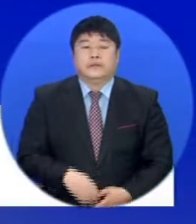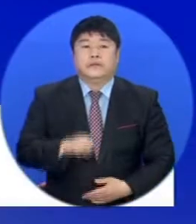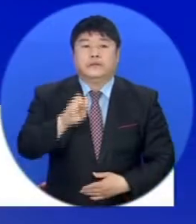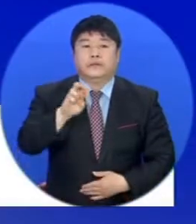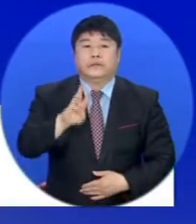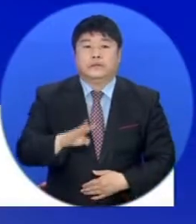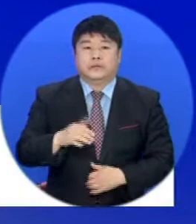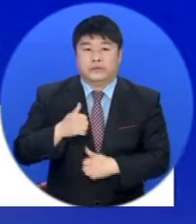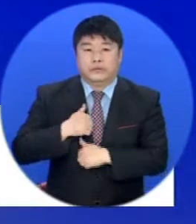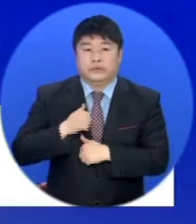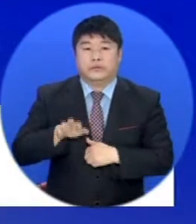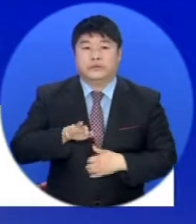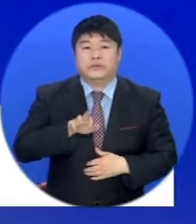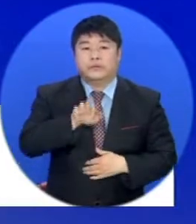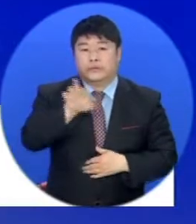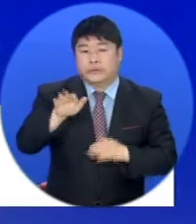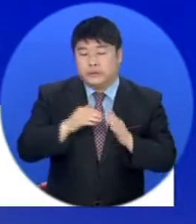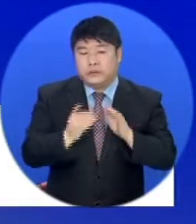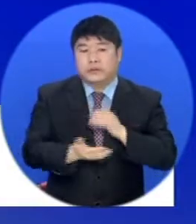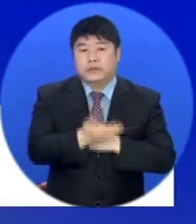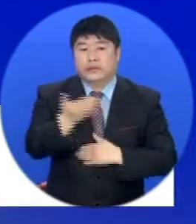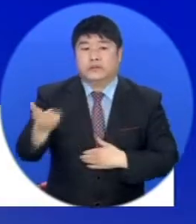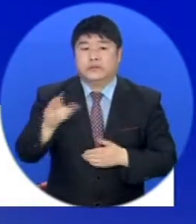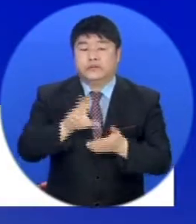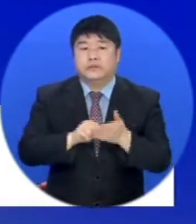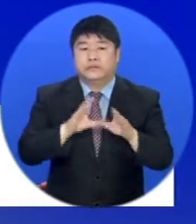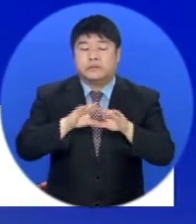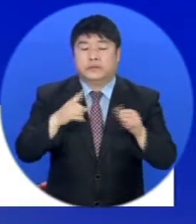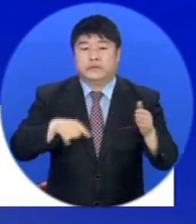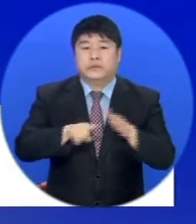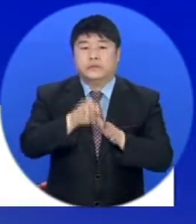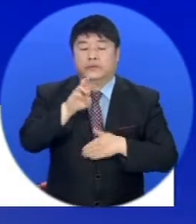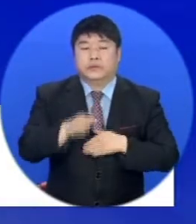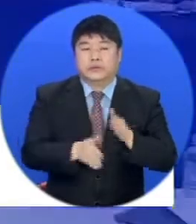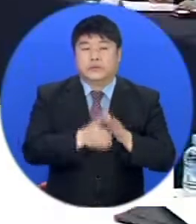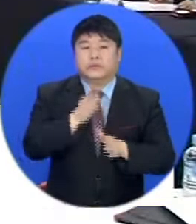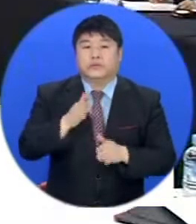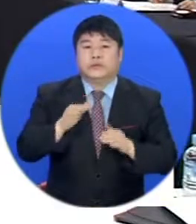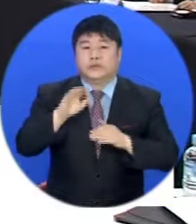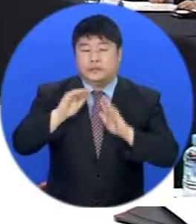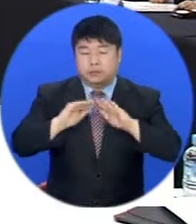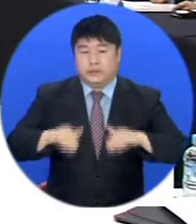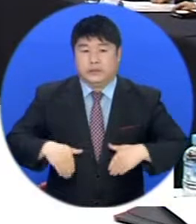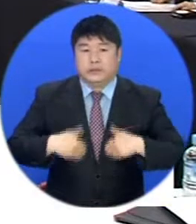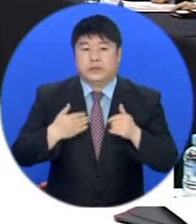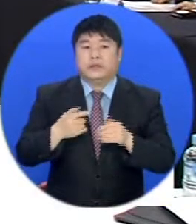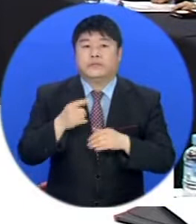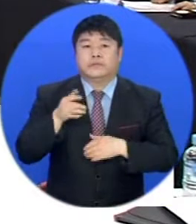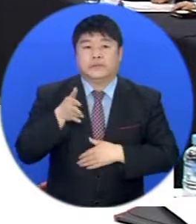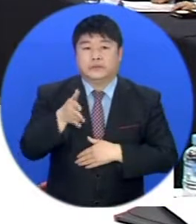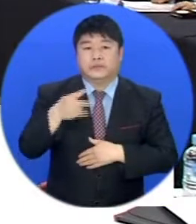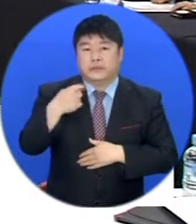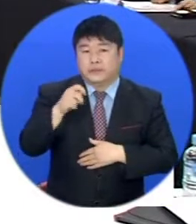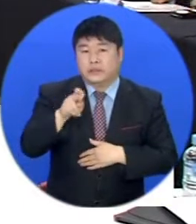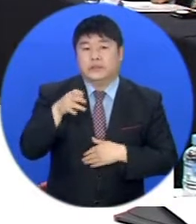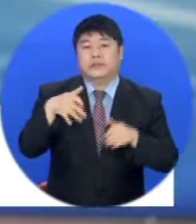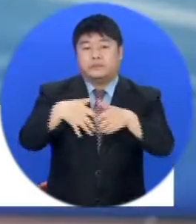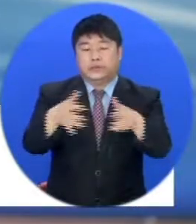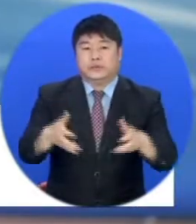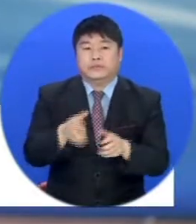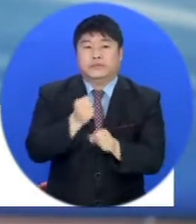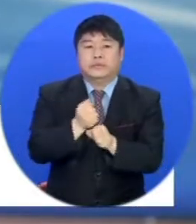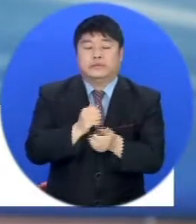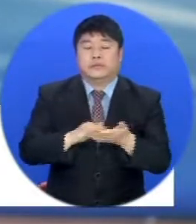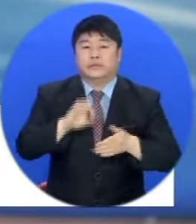광주 군공항 이전 문제를 풀기 위해 광주시와 전라남도가 전담 태스크포스를 구성하기로 했습니다.